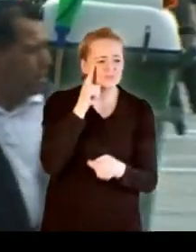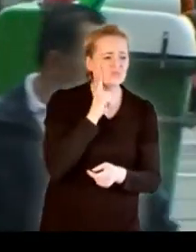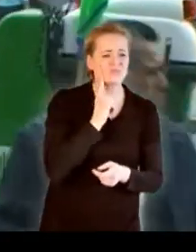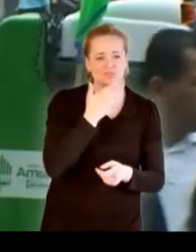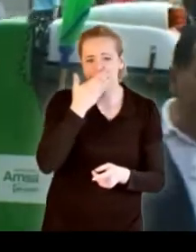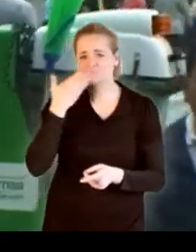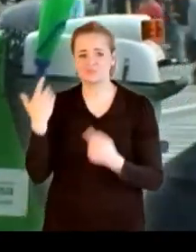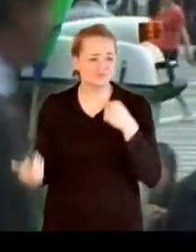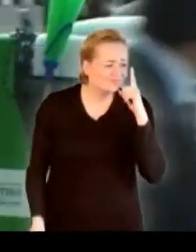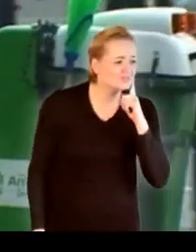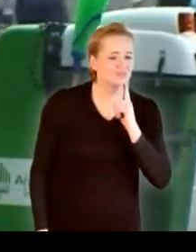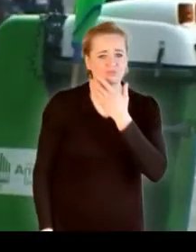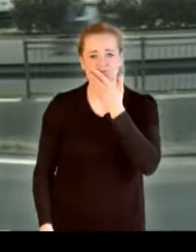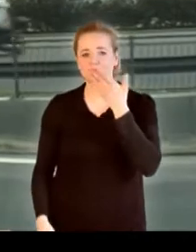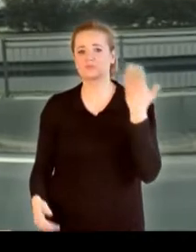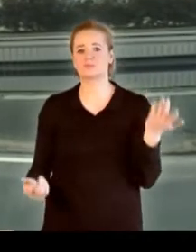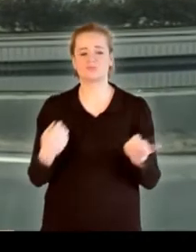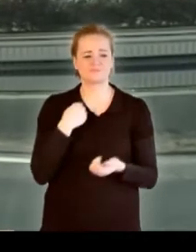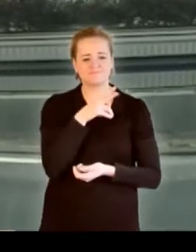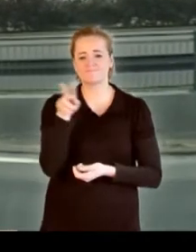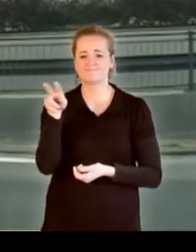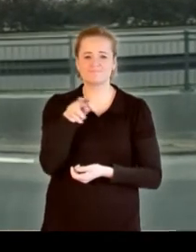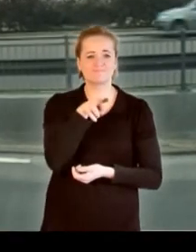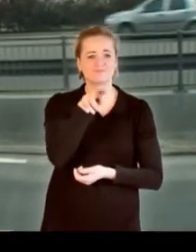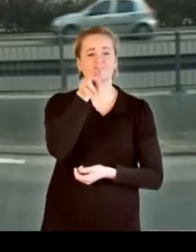žmonės, mašinas man neužtenka.